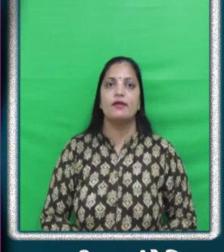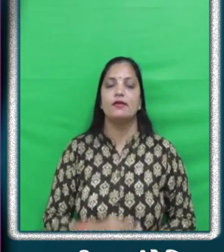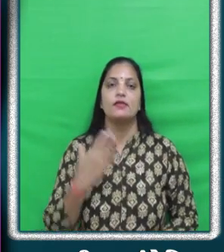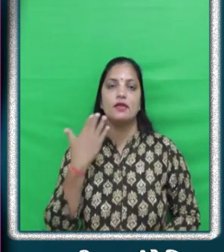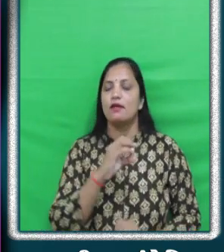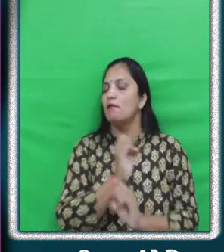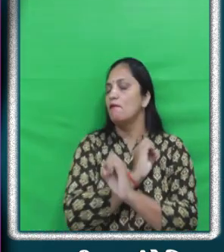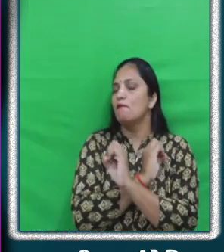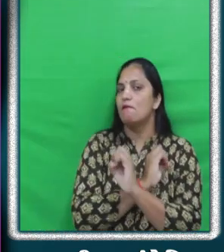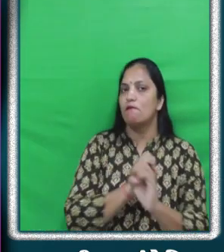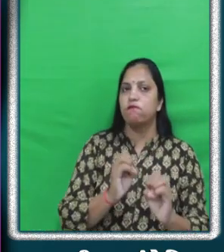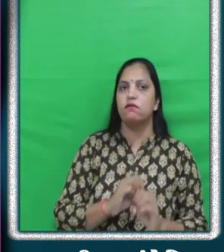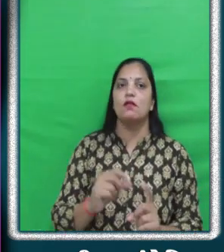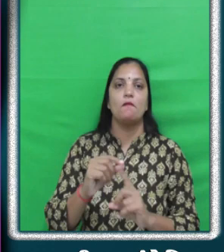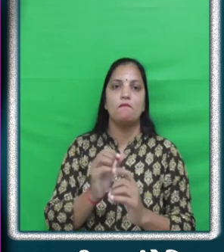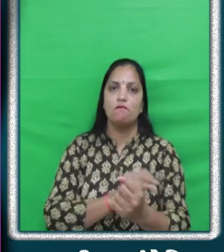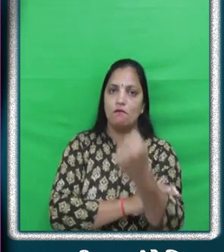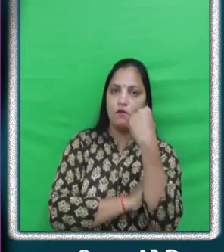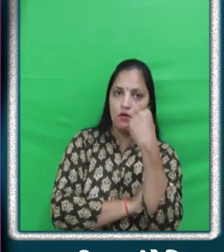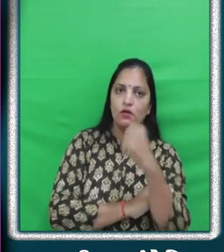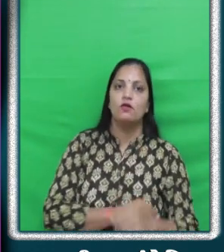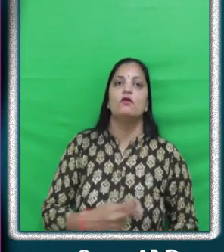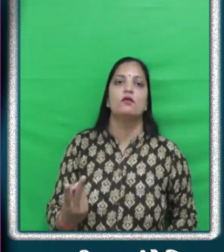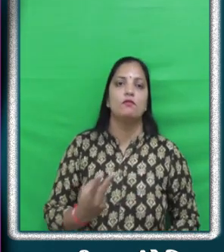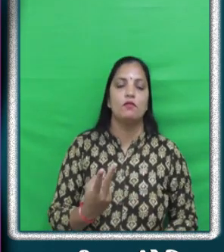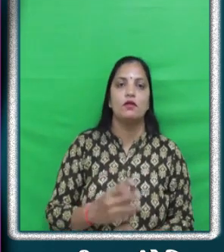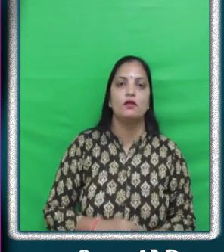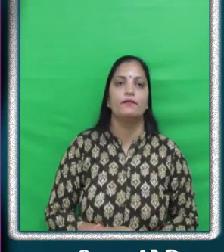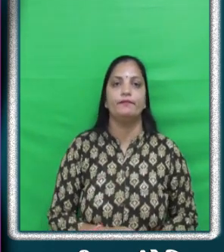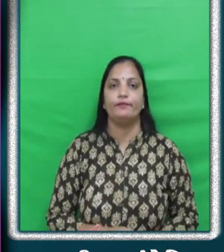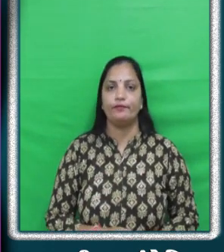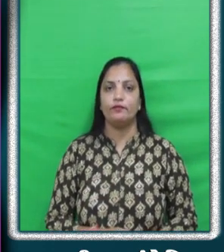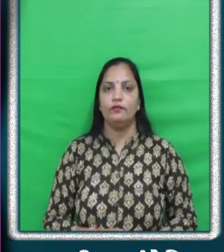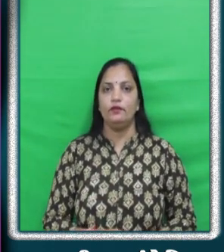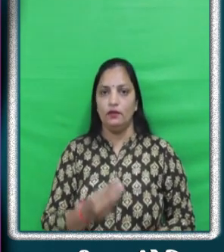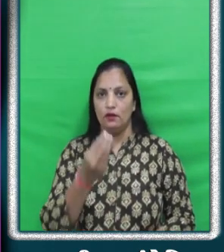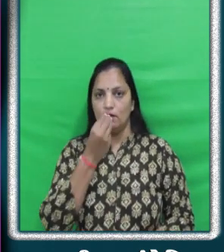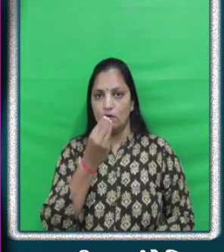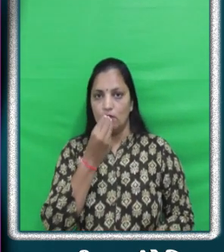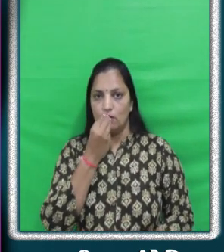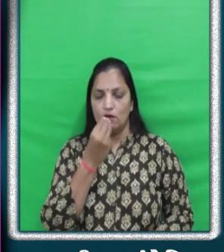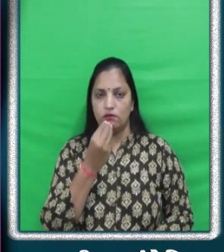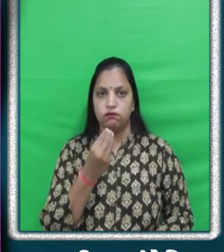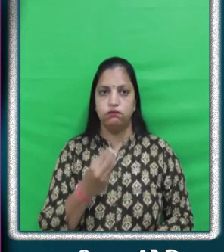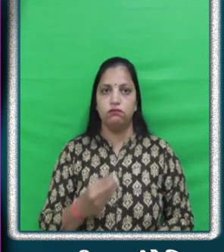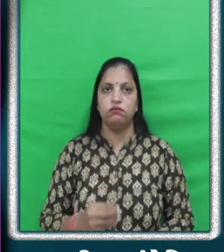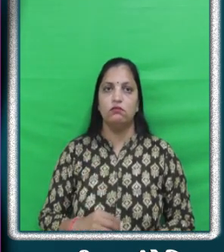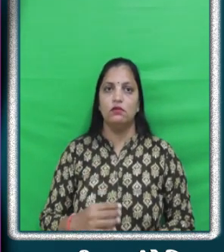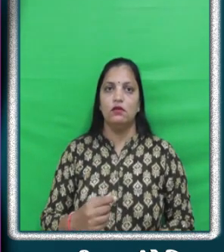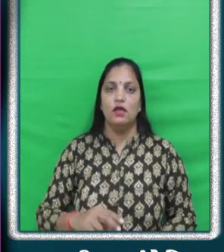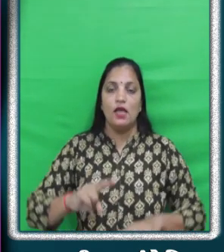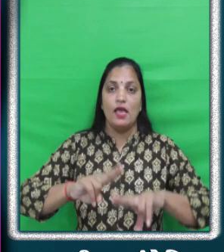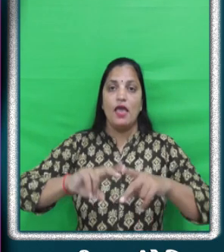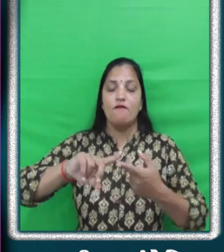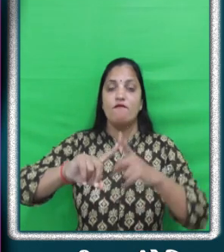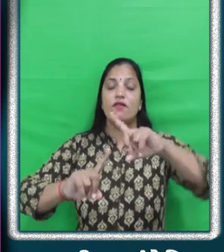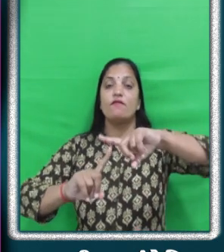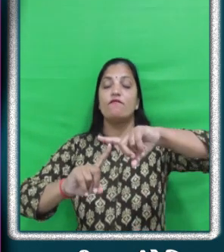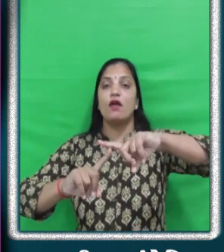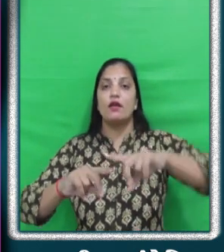છે, તેમાં શું આવેલા હોય છે, પ્રોટીન, અને પ્રોટીન ને રુધિર રસ લસિકાનું નિર્માણ કરે છે. પાચિત ખોરાકનું જે